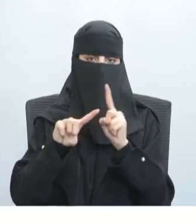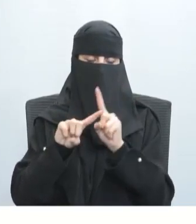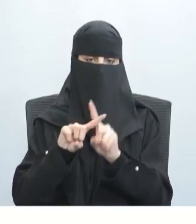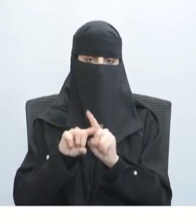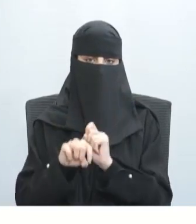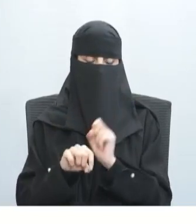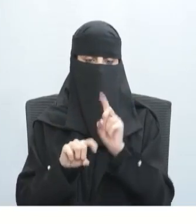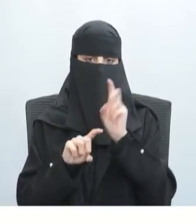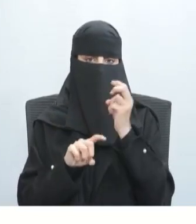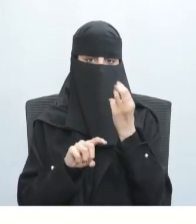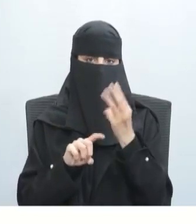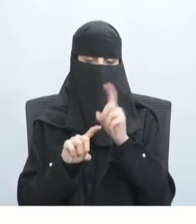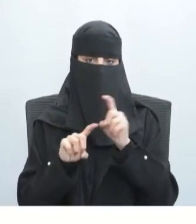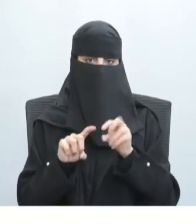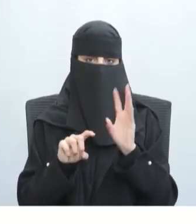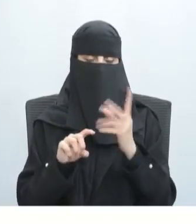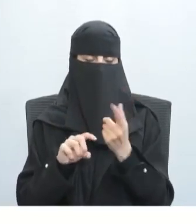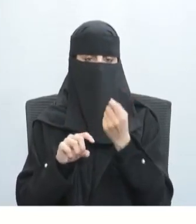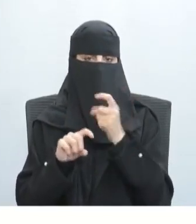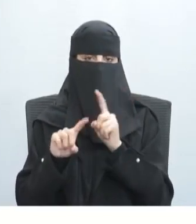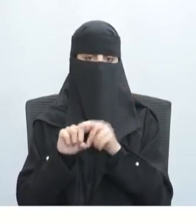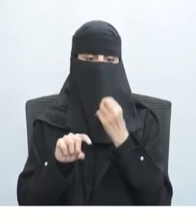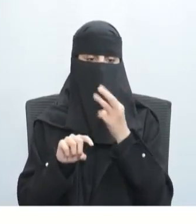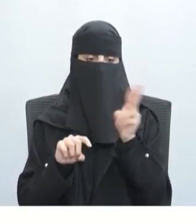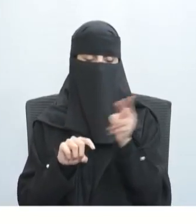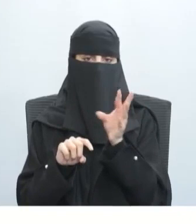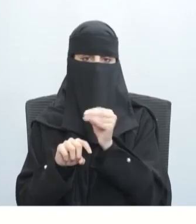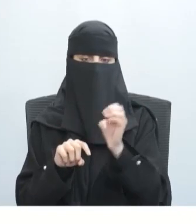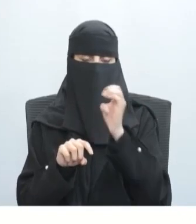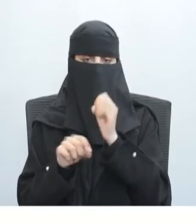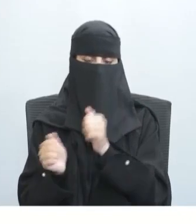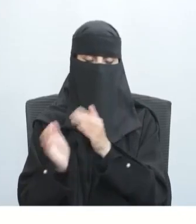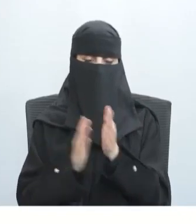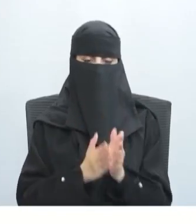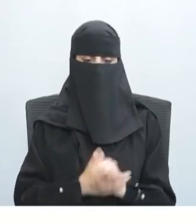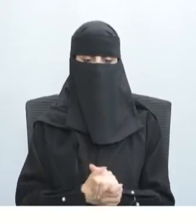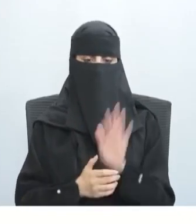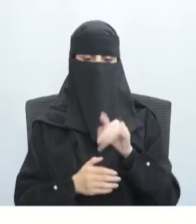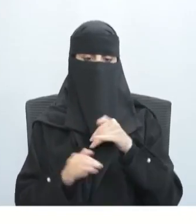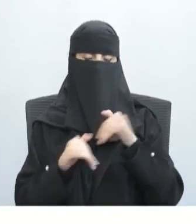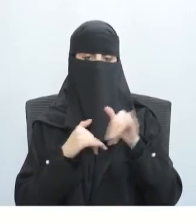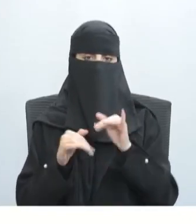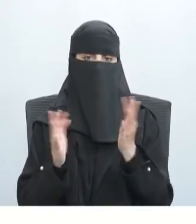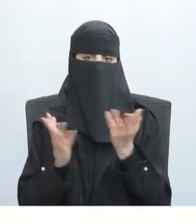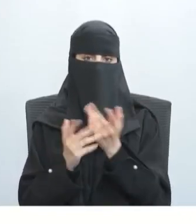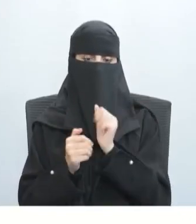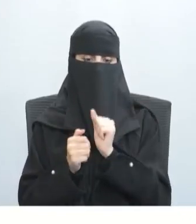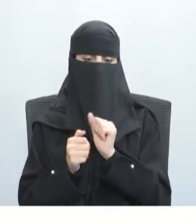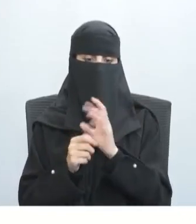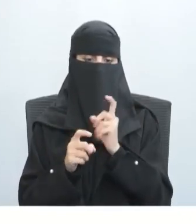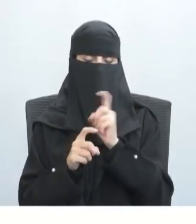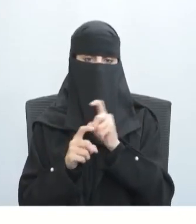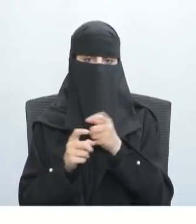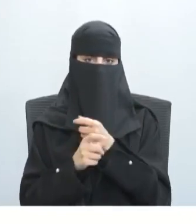سنوات ستضرب في ثلاثه وبالتالي يظهر لديك العائد ذكرنا هنالك طرق ايضا قد تكون لحساب التراكميه